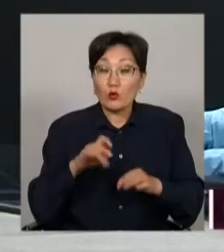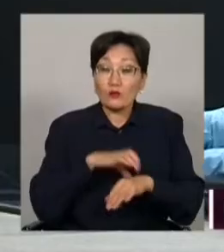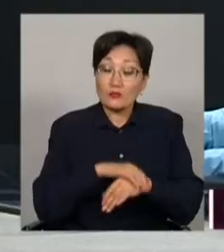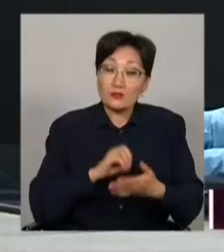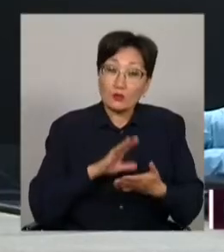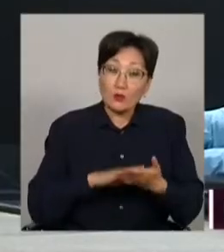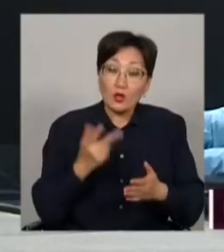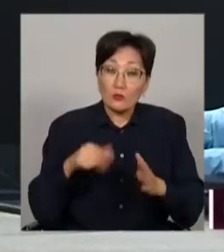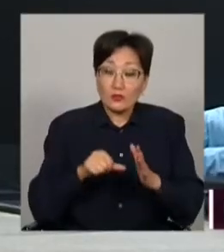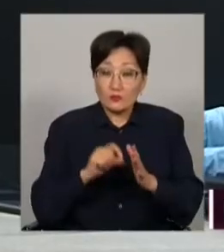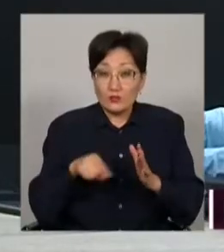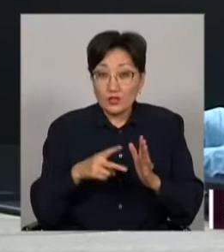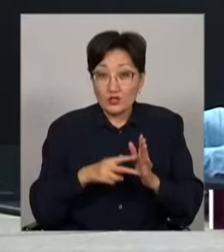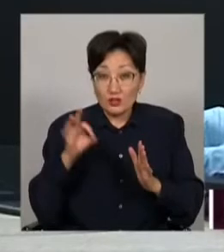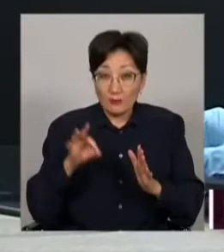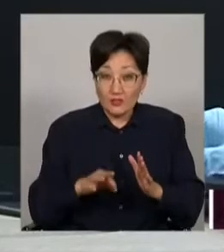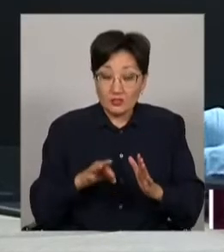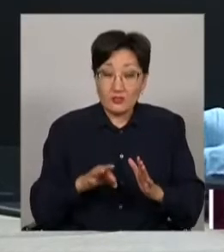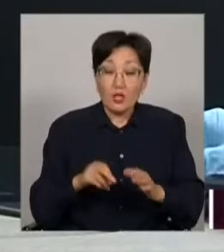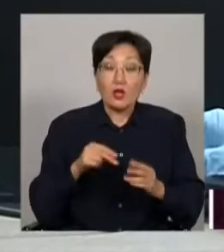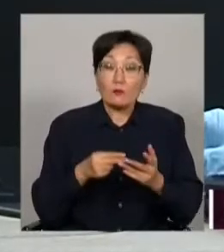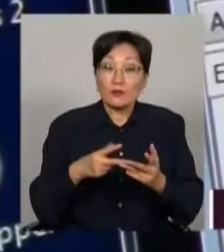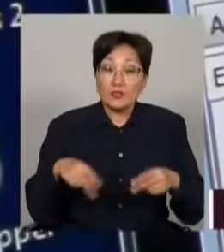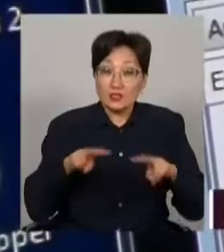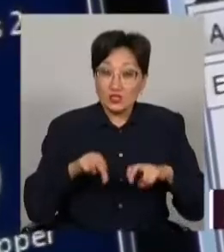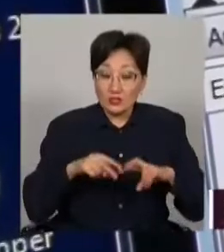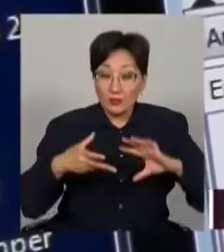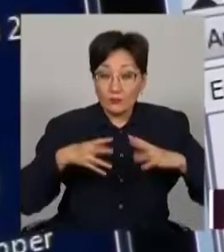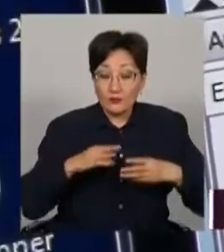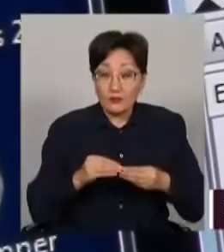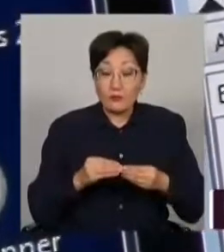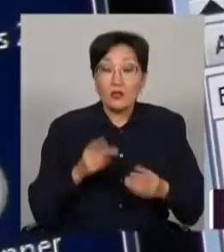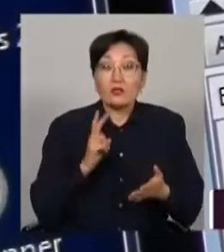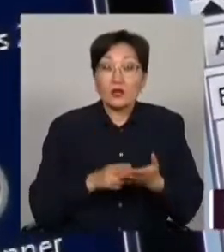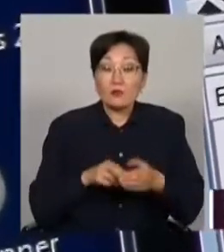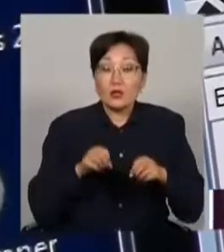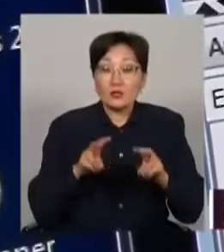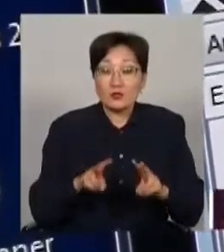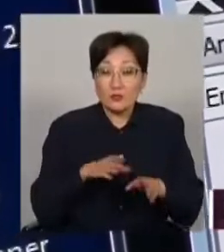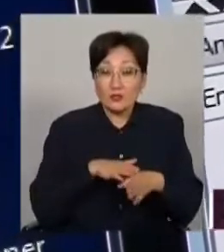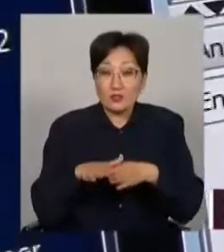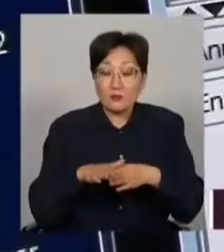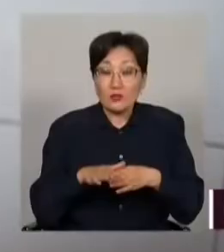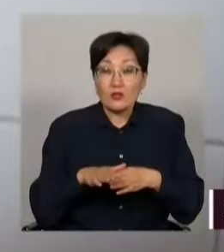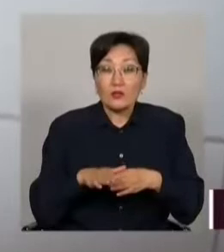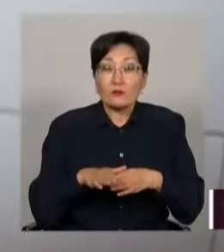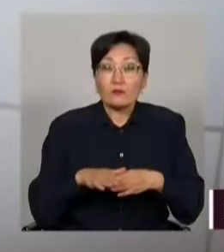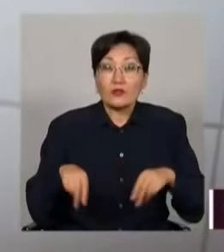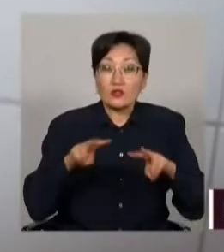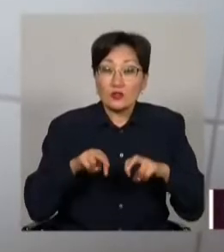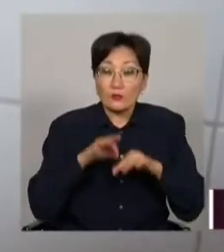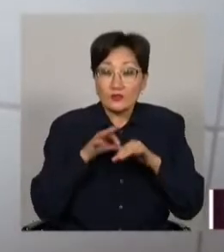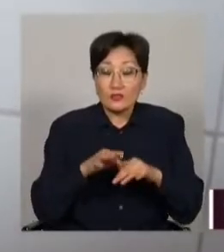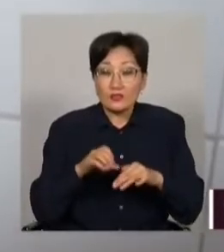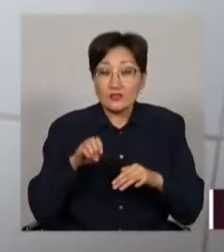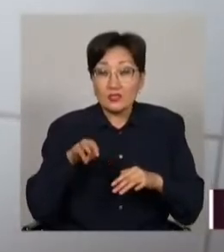үлесі 36.7%-ға жеткен. ПТР скринингінің нәтижесін растау үшін мамандар толық геномды секвенирлеу жасап,